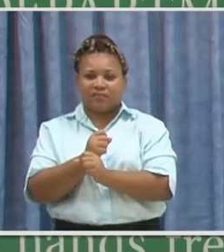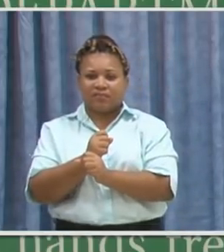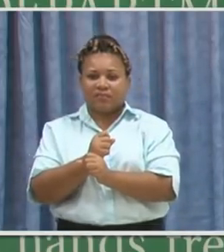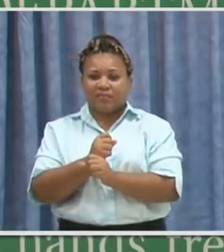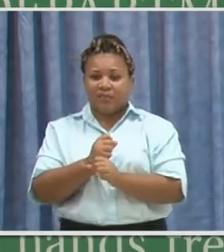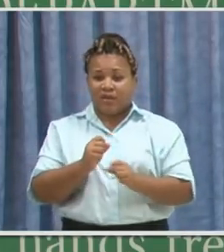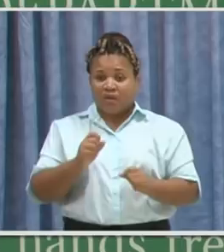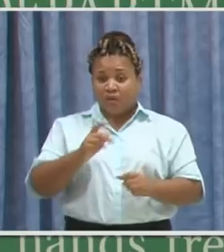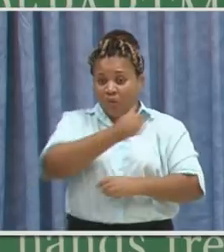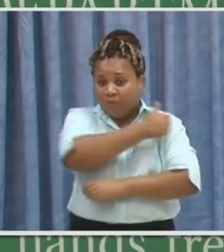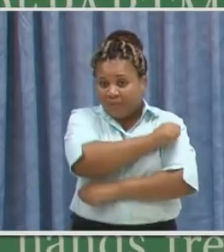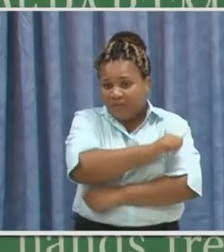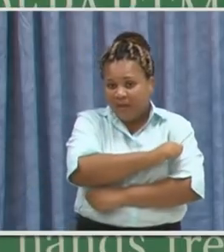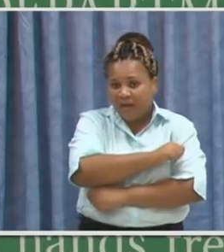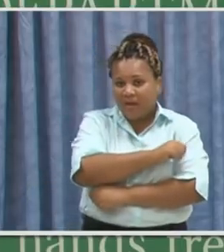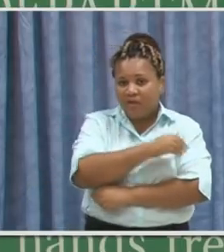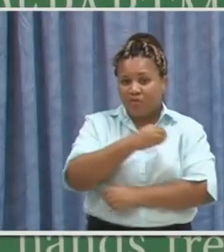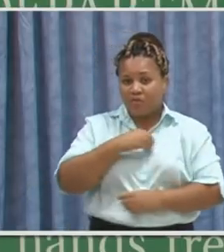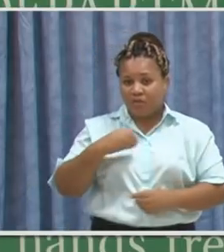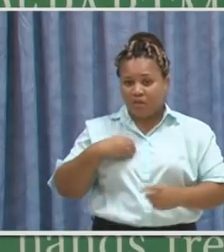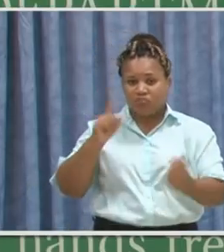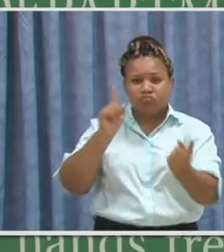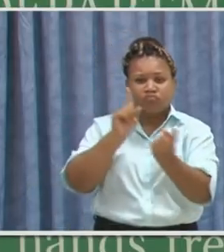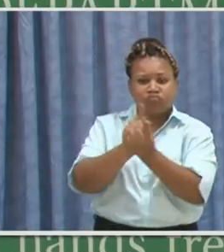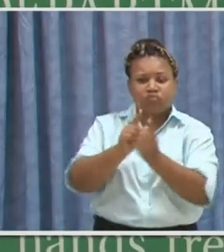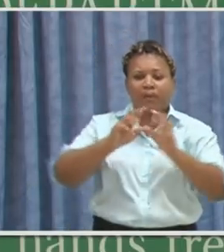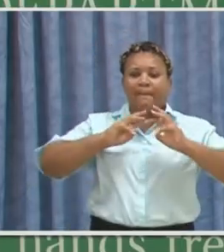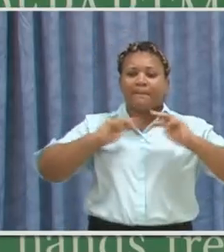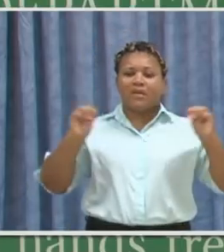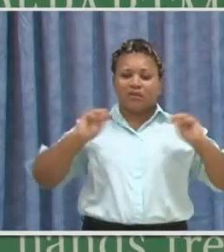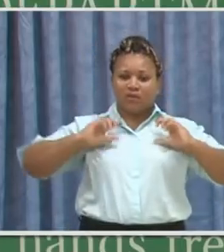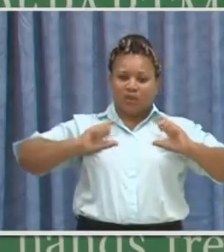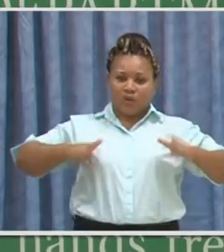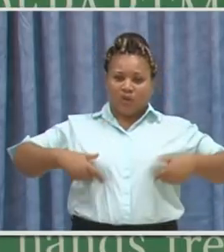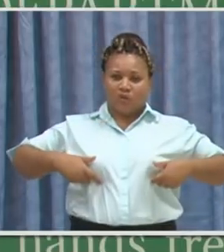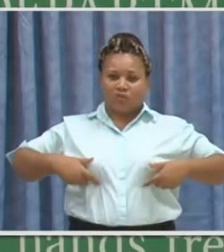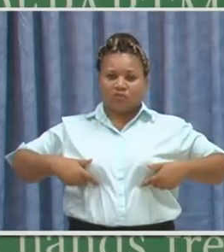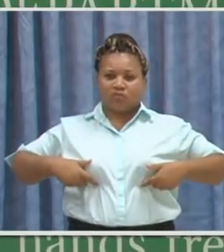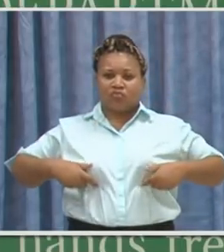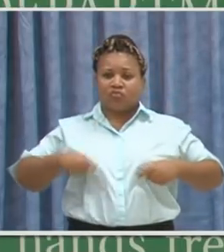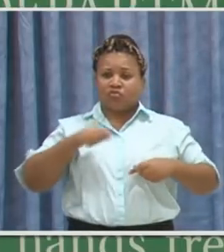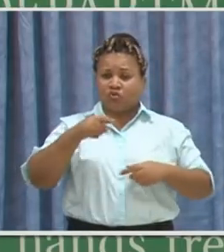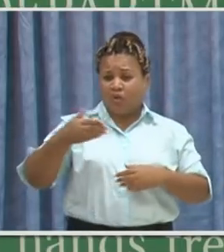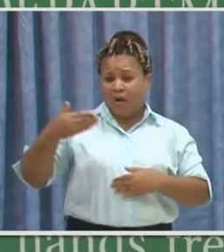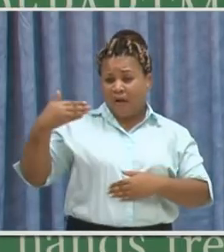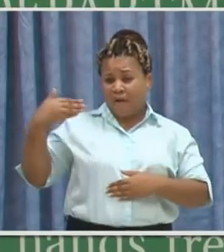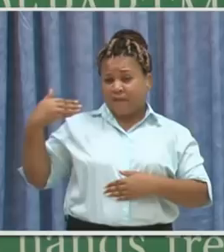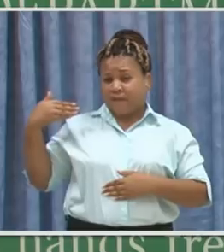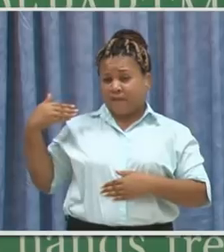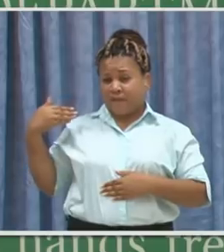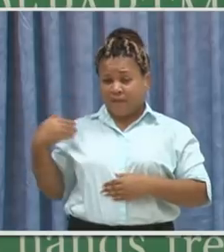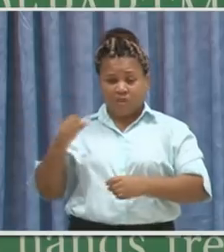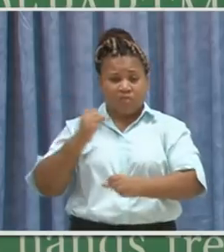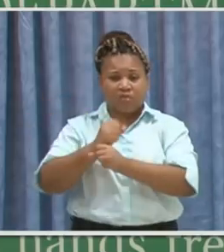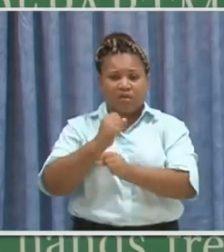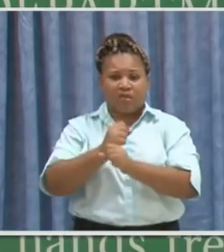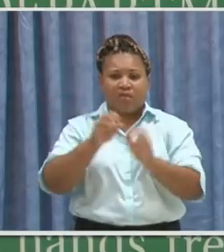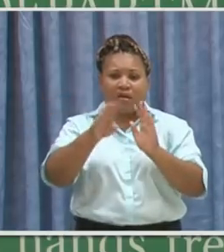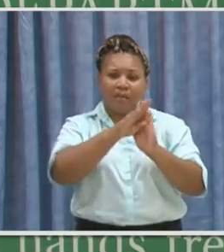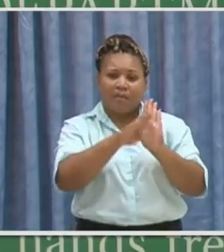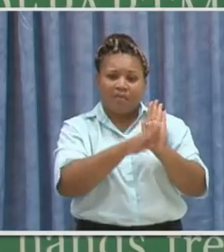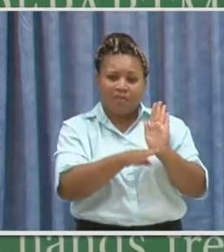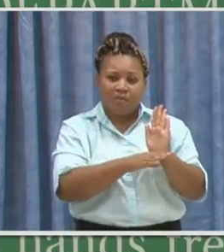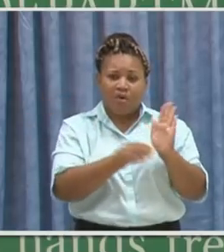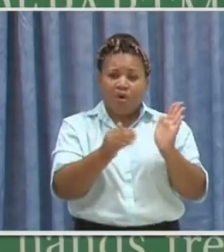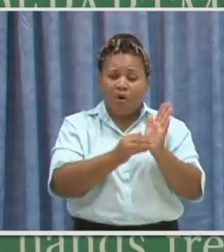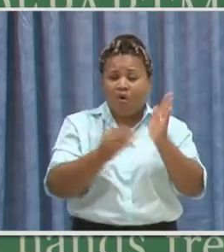les autres guidance qui met les autres pour retourner back to the new normal et il est quand c'est travail qu'il a fait il a copié quoi qu'il a